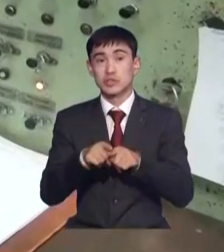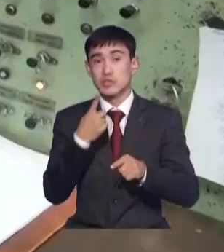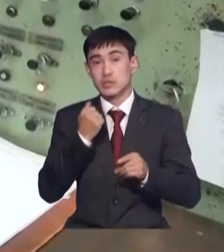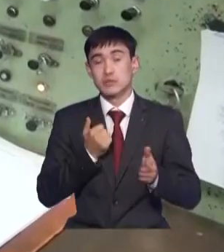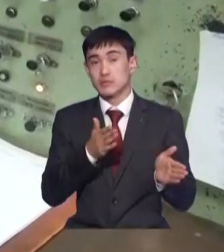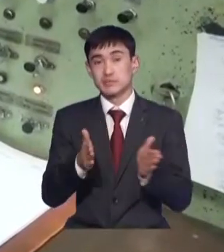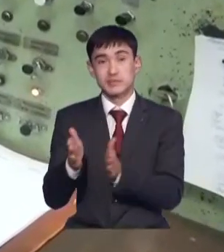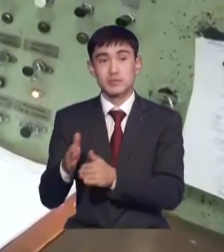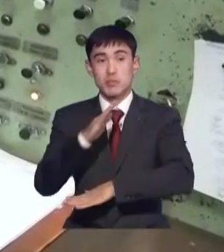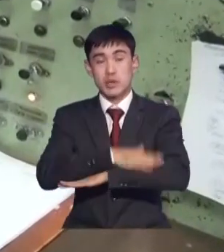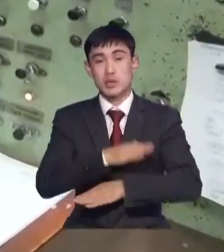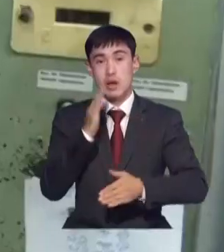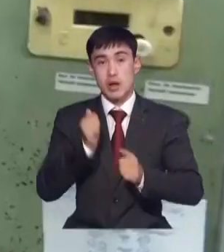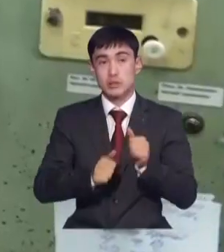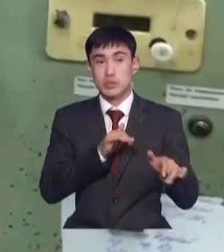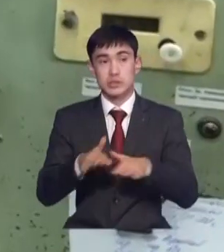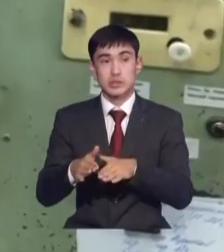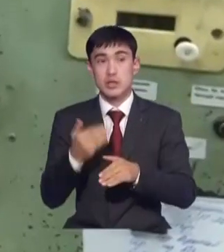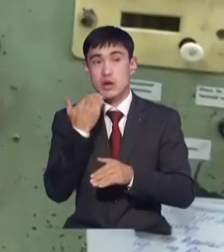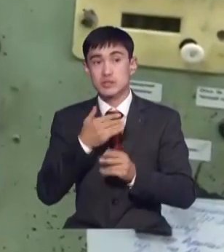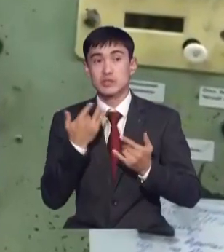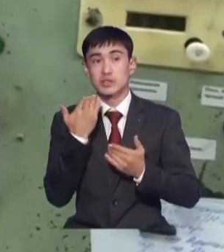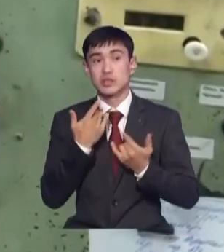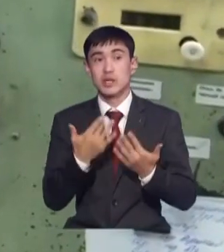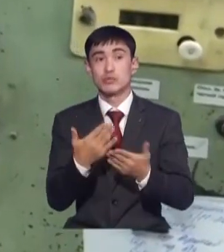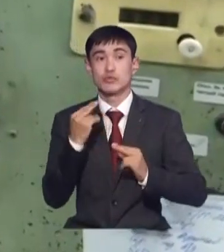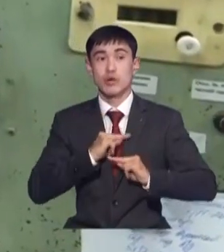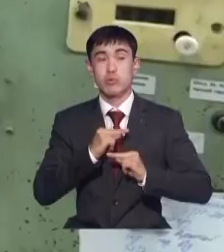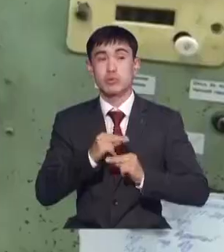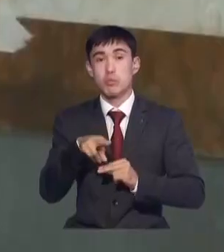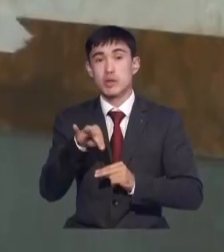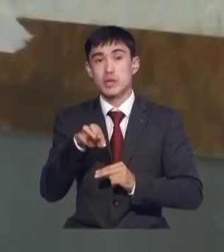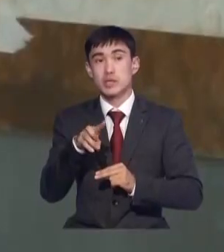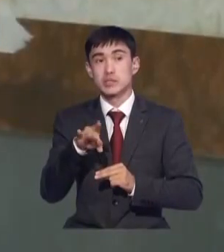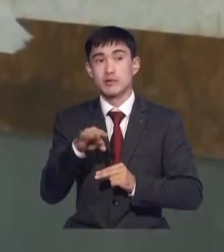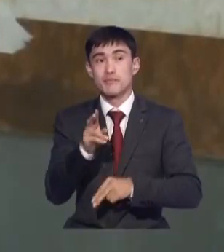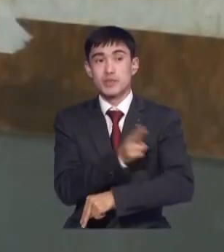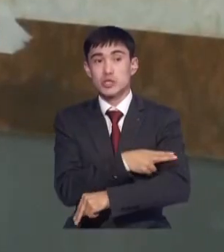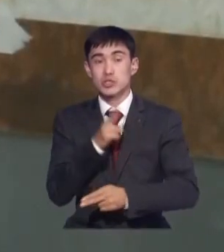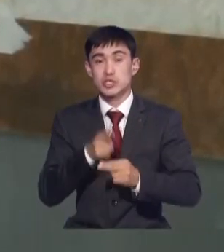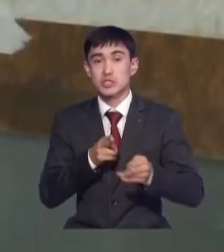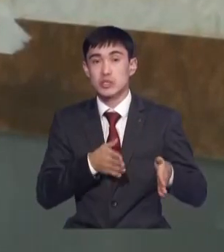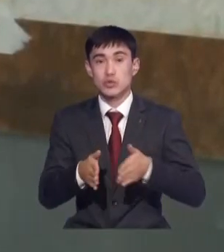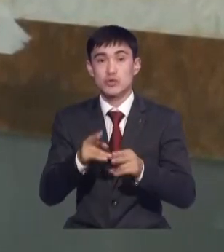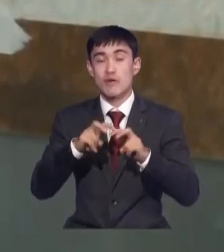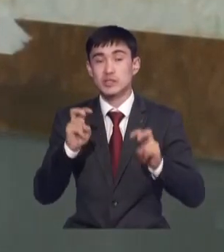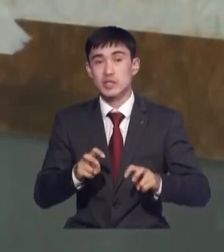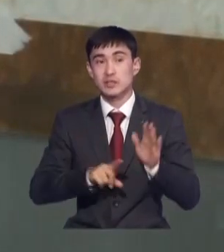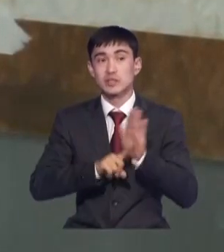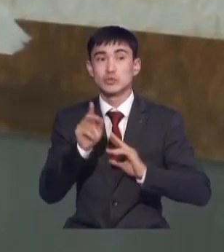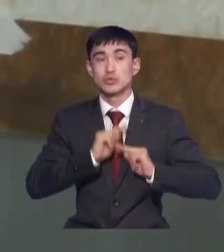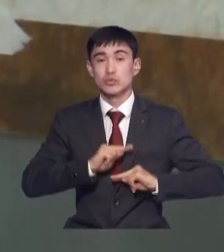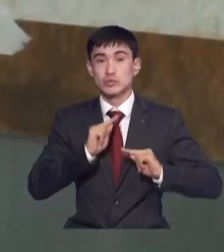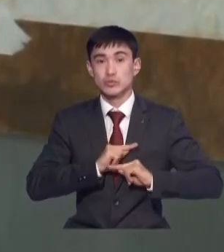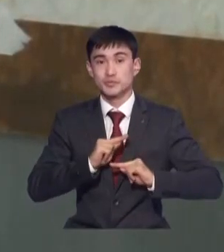Дисциплина и порядок в каждом процессе. Особенно эти качества требуются в работе Панарбека Ажимова. Дежурный железнодорожного вокзала начал